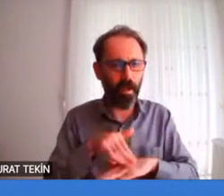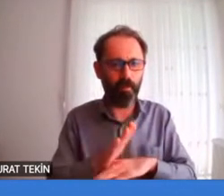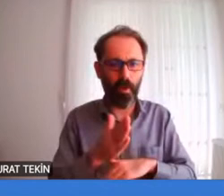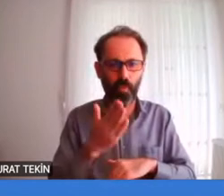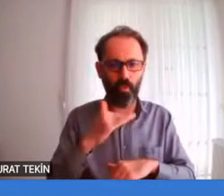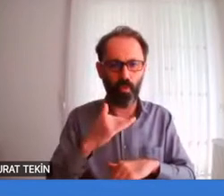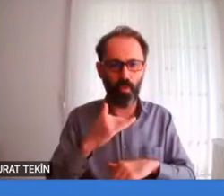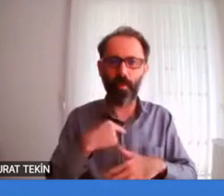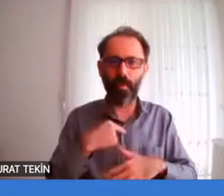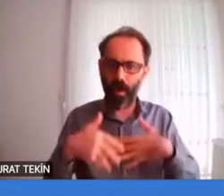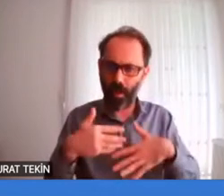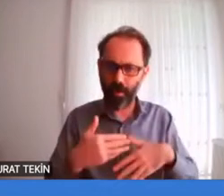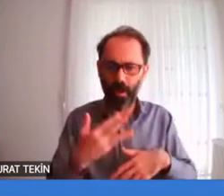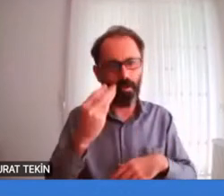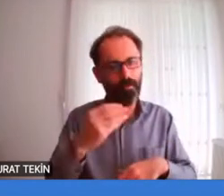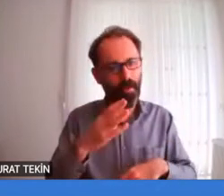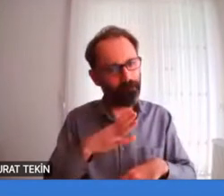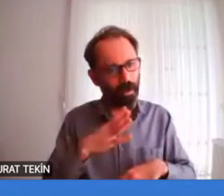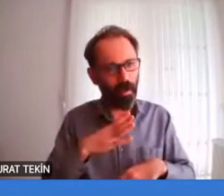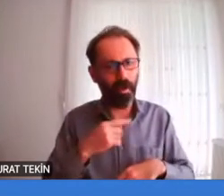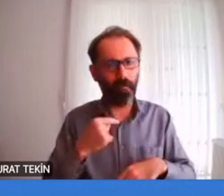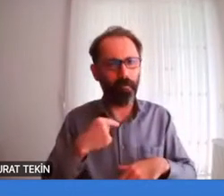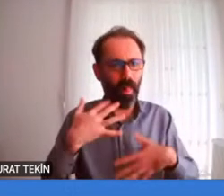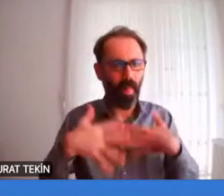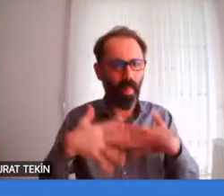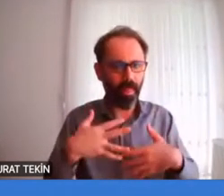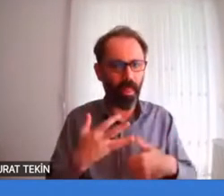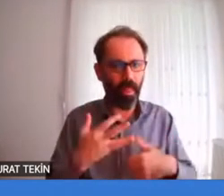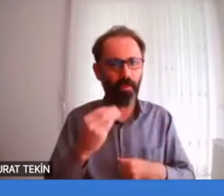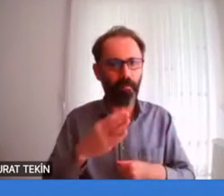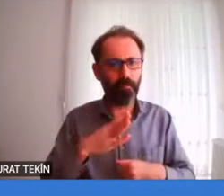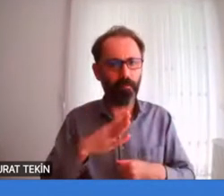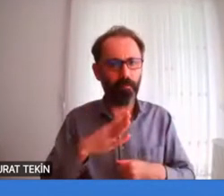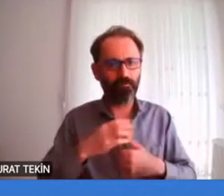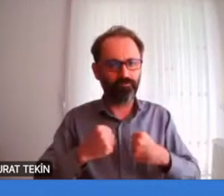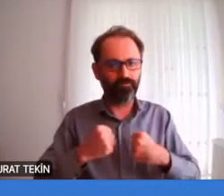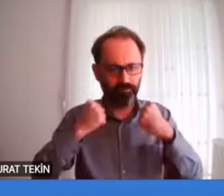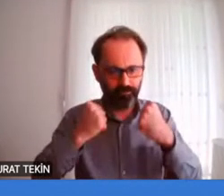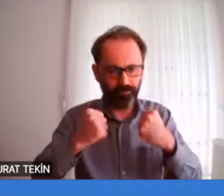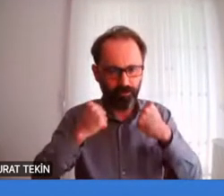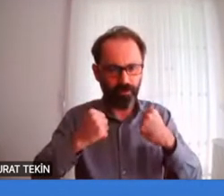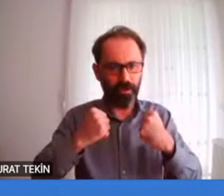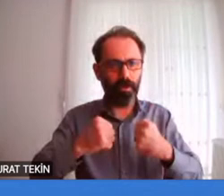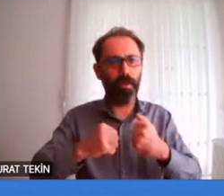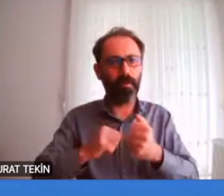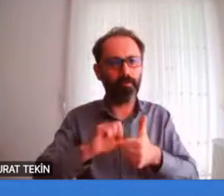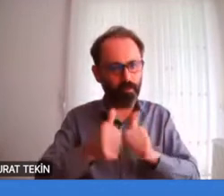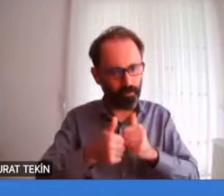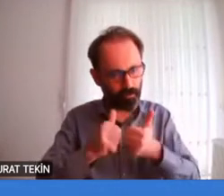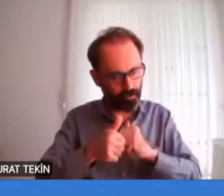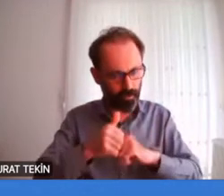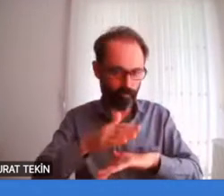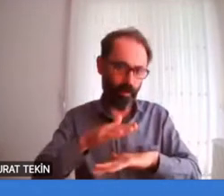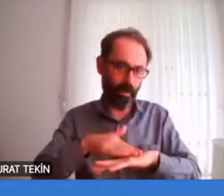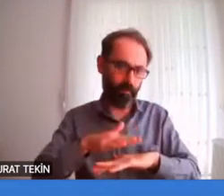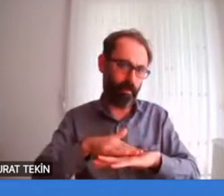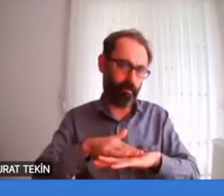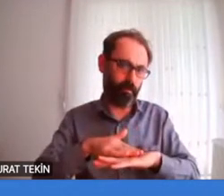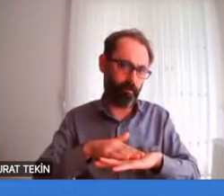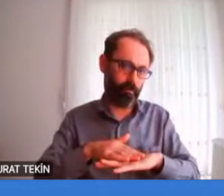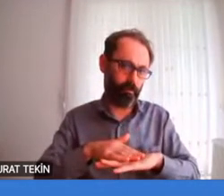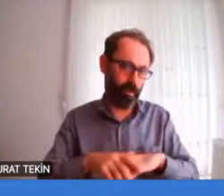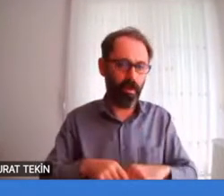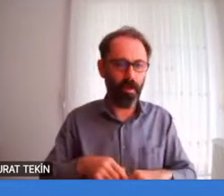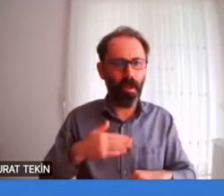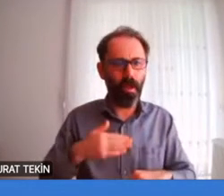Yani bunun evet bir engel bu bir şeydir. Yani benim hayatımın bir parçasıdır. Ama engelli olmam